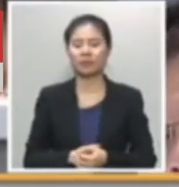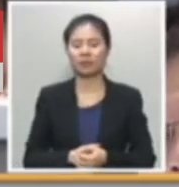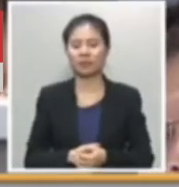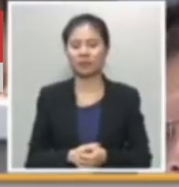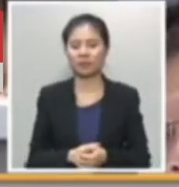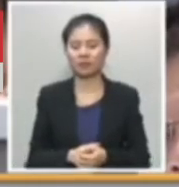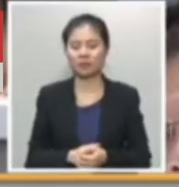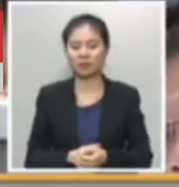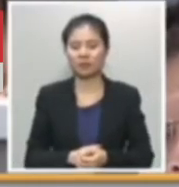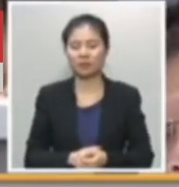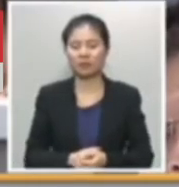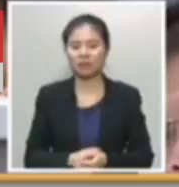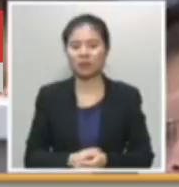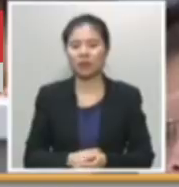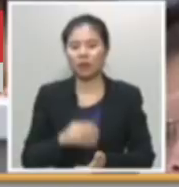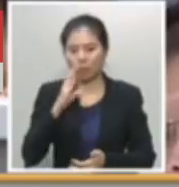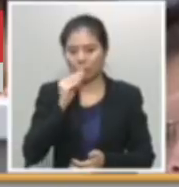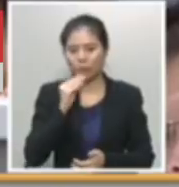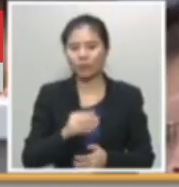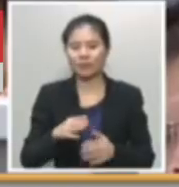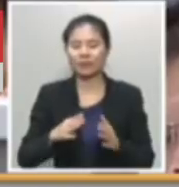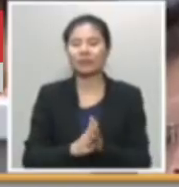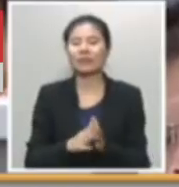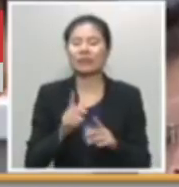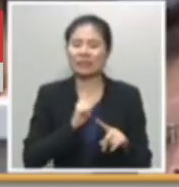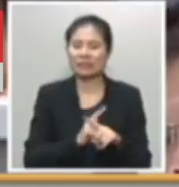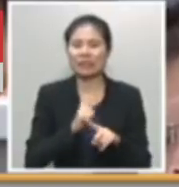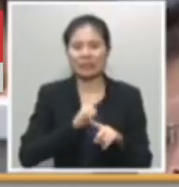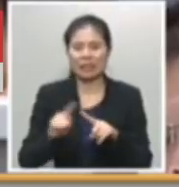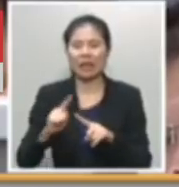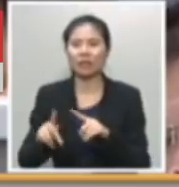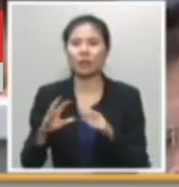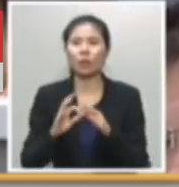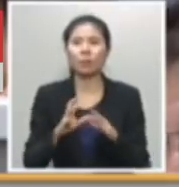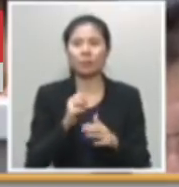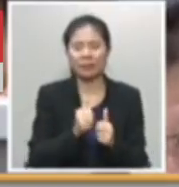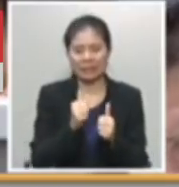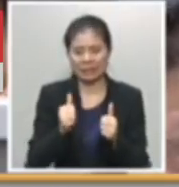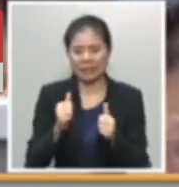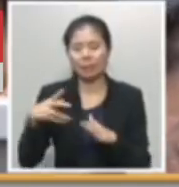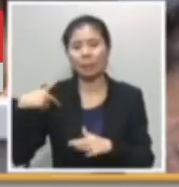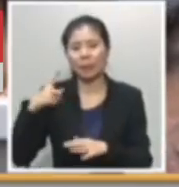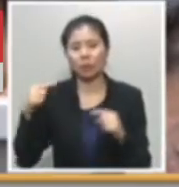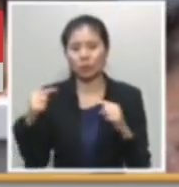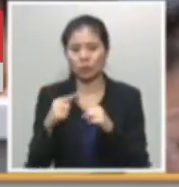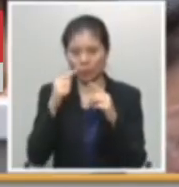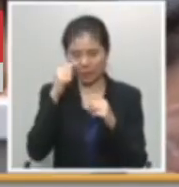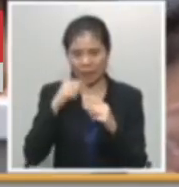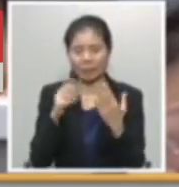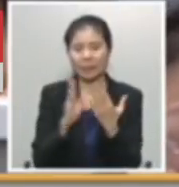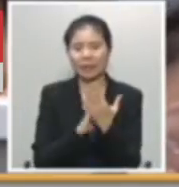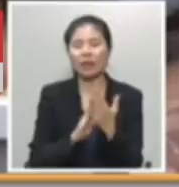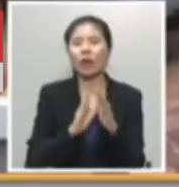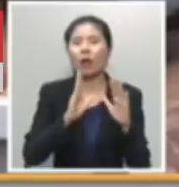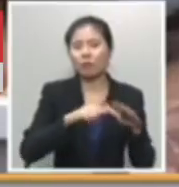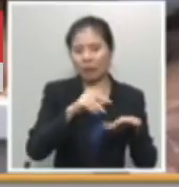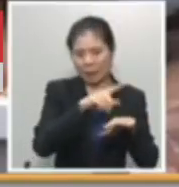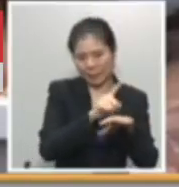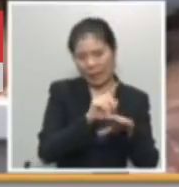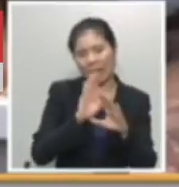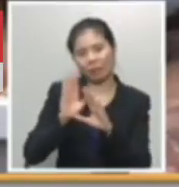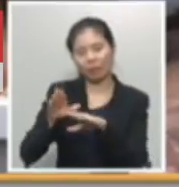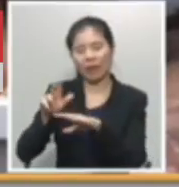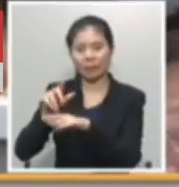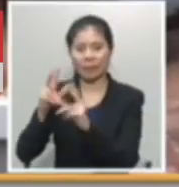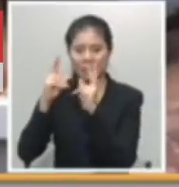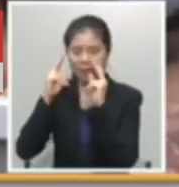ความตั้งใจจะพูดสิ่งที่ดีๆให้กับประเทศชาติแล้วก็คิดว่าสิ่งดีๆที่ผ่านท่านประธานไปถึงนายกจะได้นำไปสู่การ